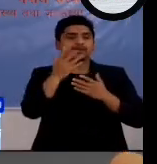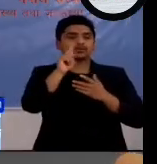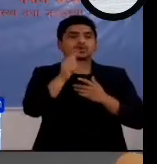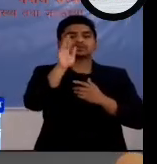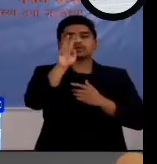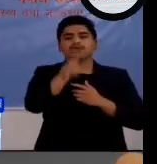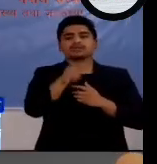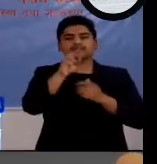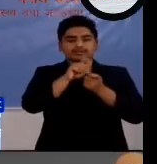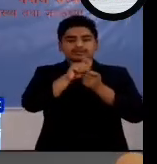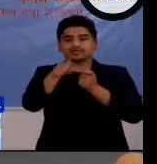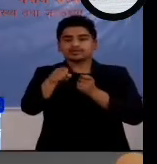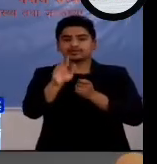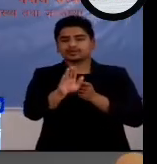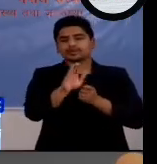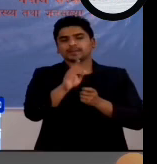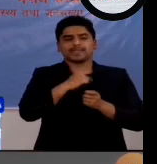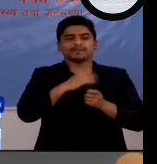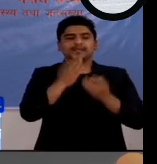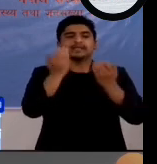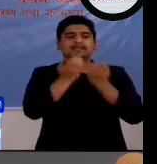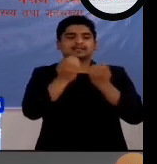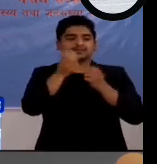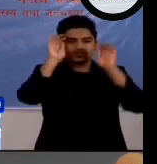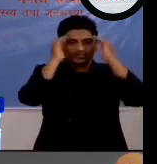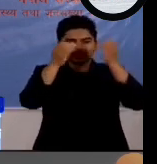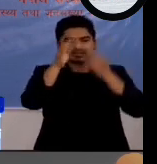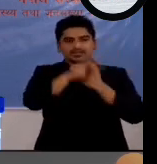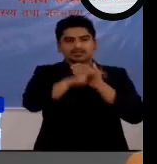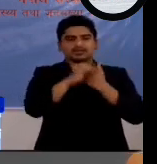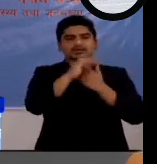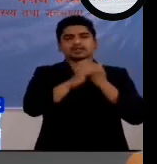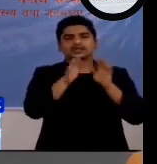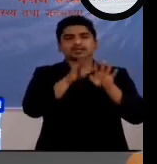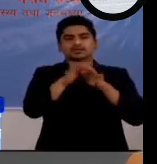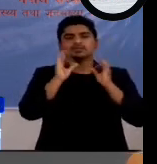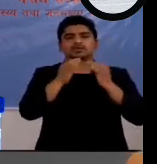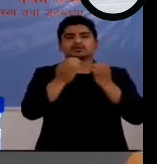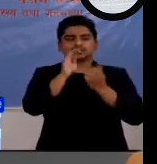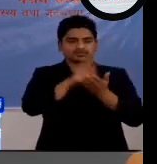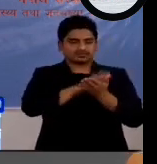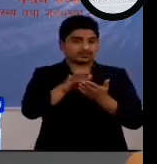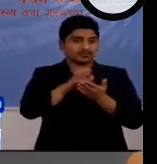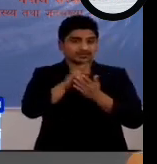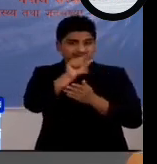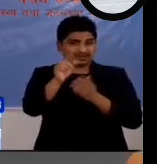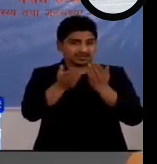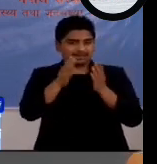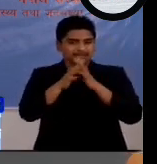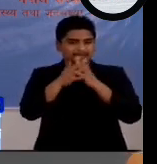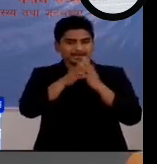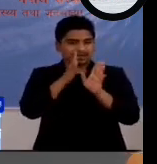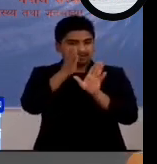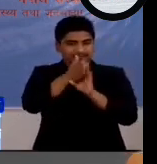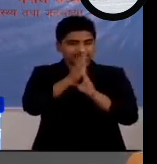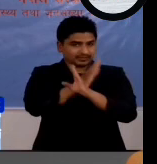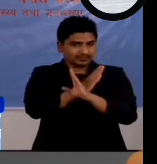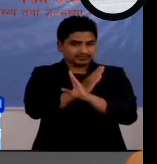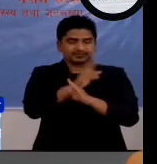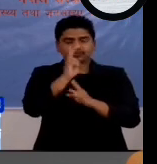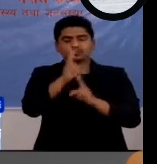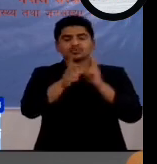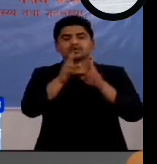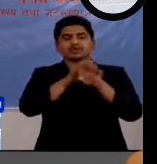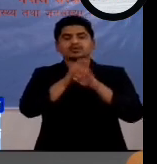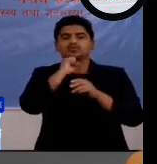हो, कस्तो अवस्थामा सर्छ, हामीले के सुरक्षाका विधिहरू, जस्तो उदाहरणको लागि सरसफाइका कुराहरू, भिडभाडमा नजाँदा के हुन्छ,